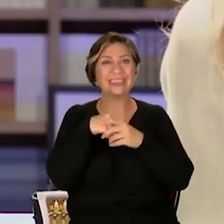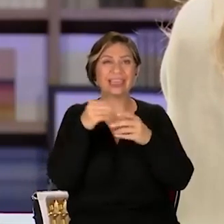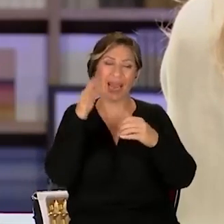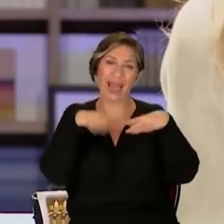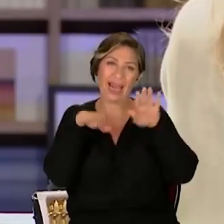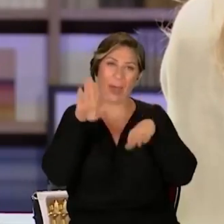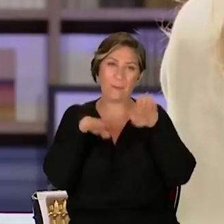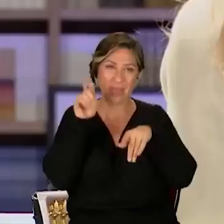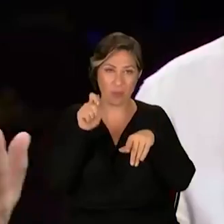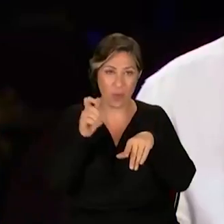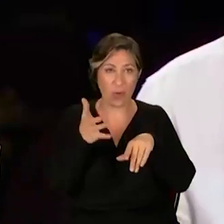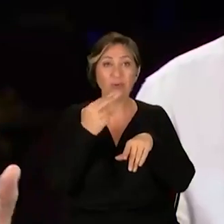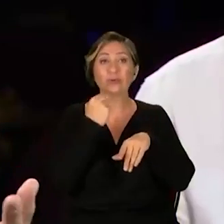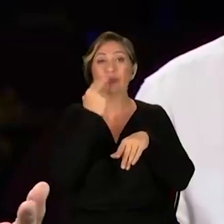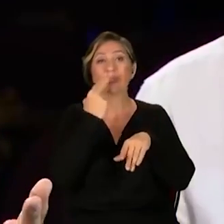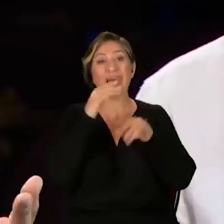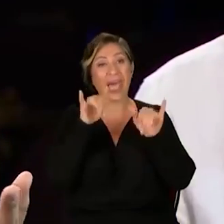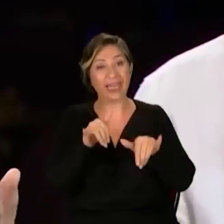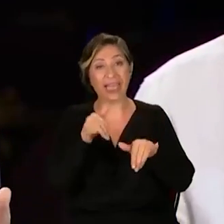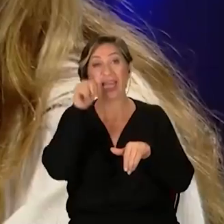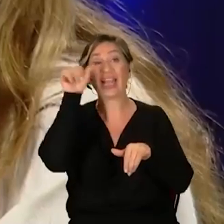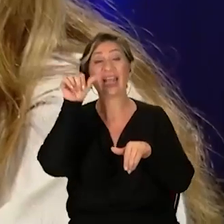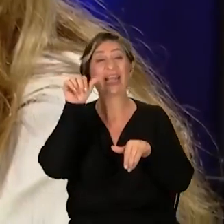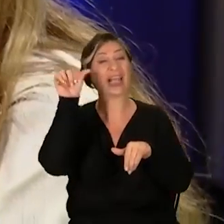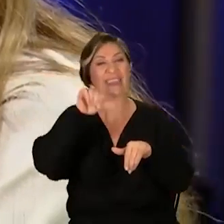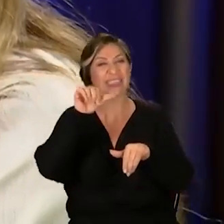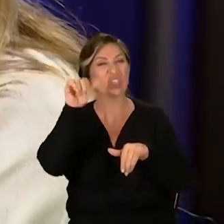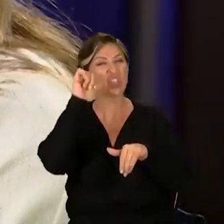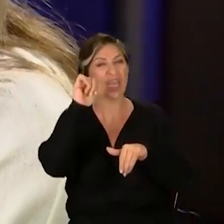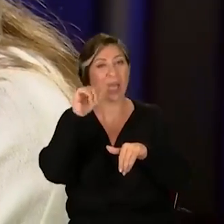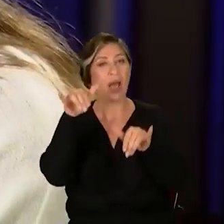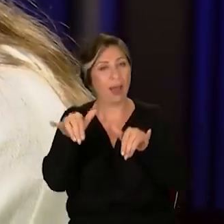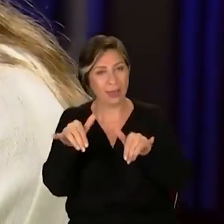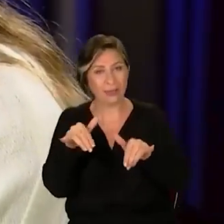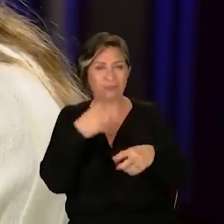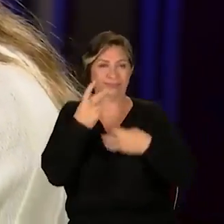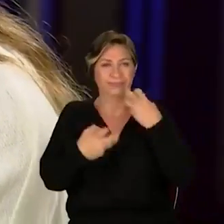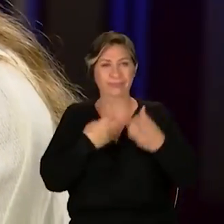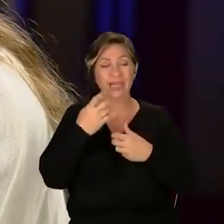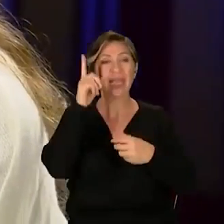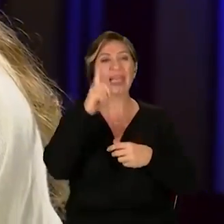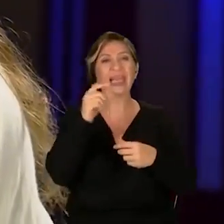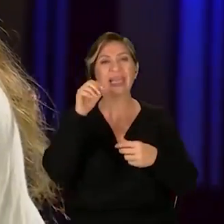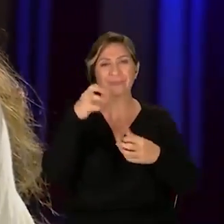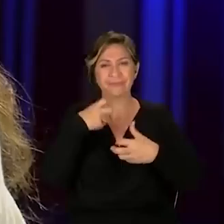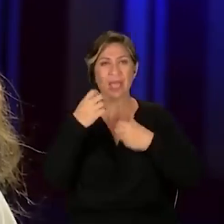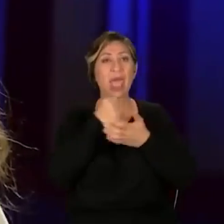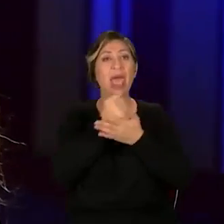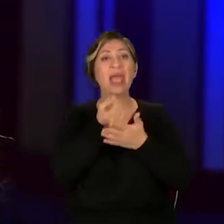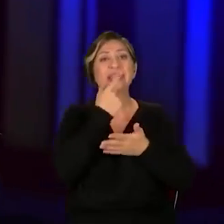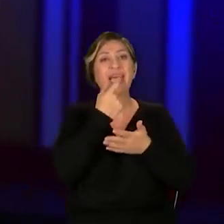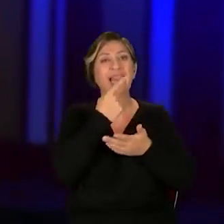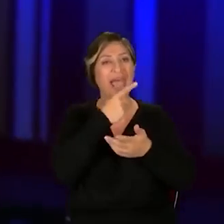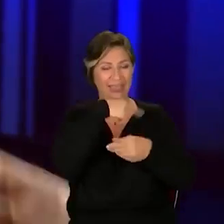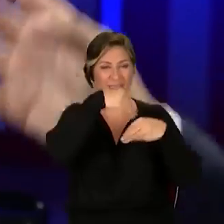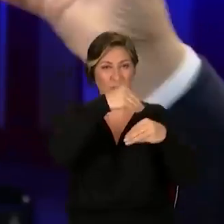ki reklam yapıyorlar. Yani bunun çikolatada da aynısı var, gazlı içeceklerde de aynısı var. Yani gazlı içeceğin ilk çıktığı tarihte eczanelerde satılıp ilaç